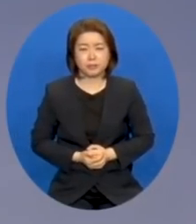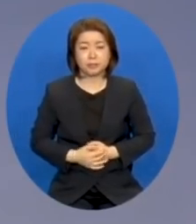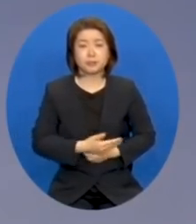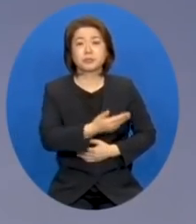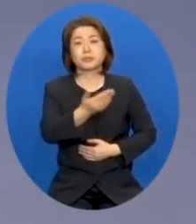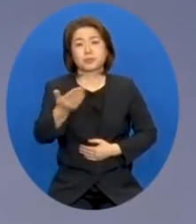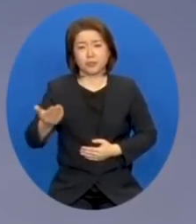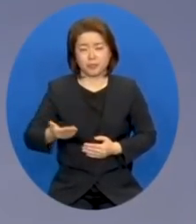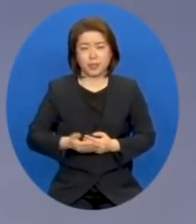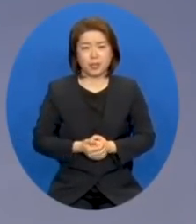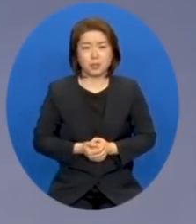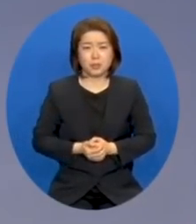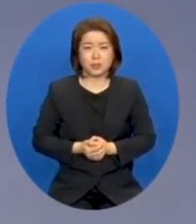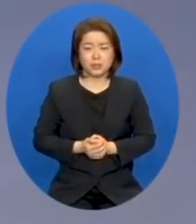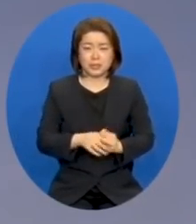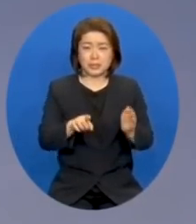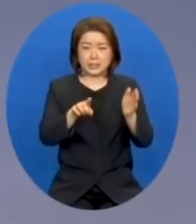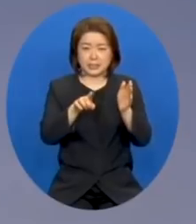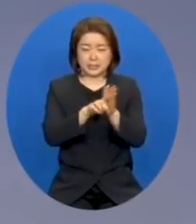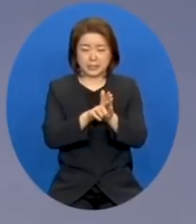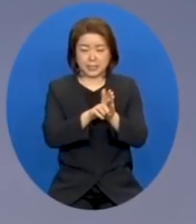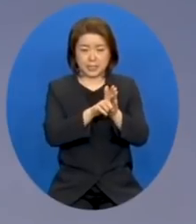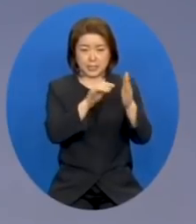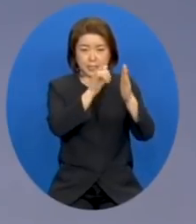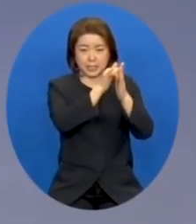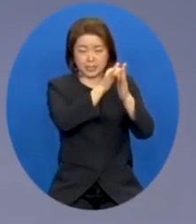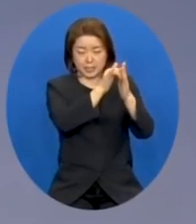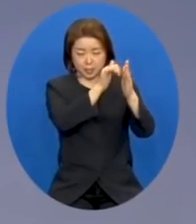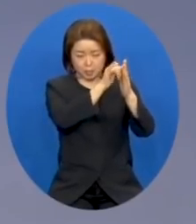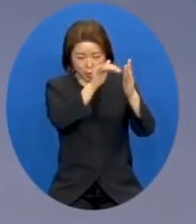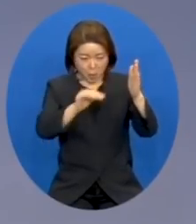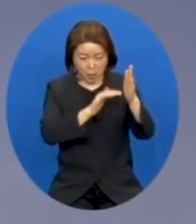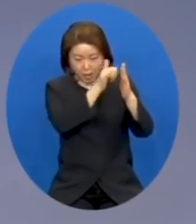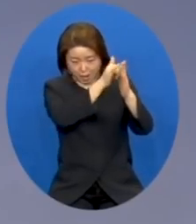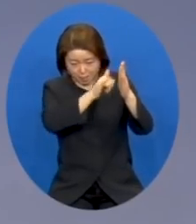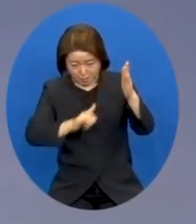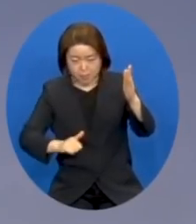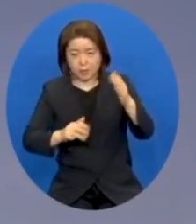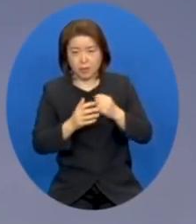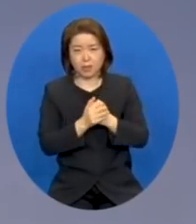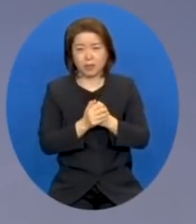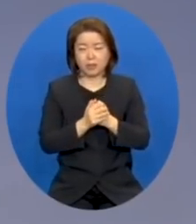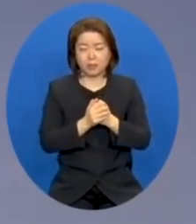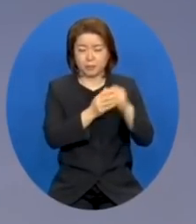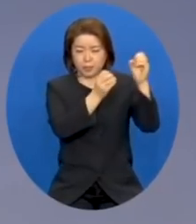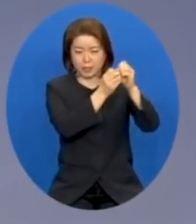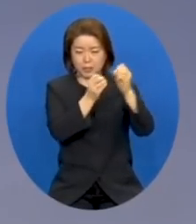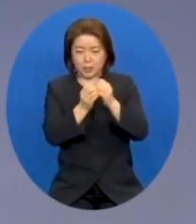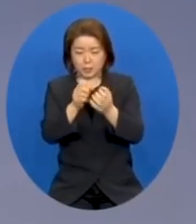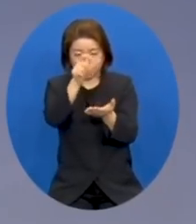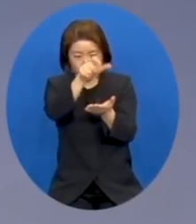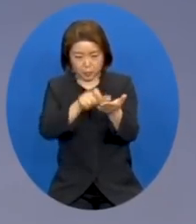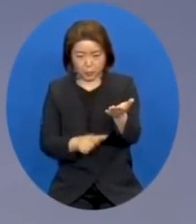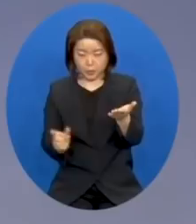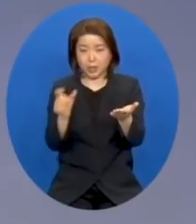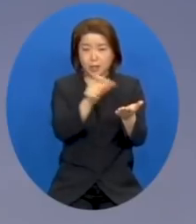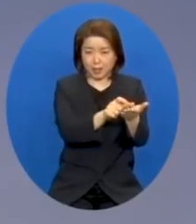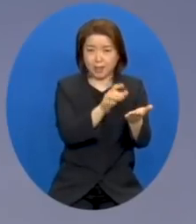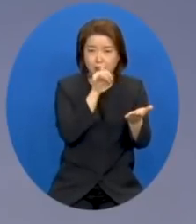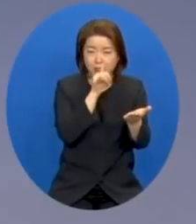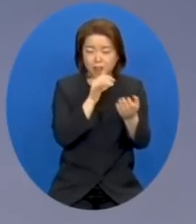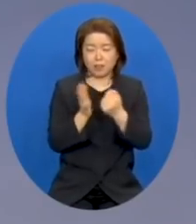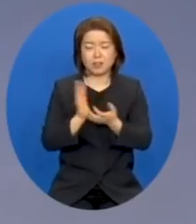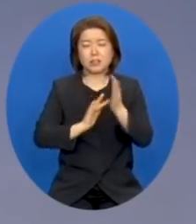여러분 신앙의 가문이 라는거 또 정통 교단에 속해 있다는 거